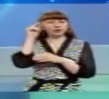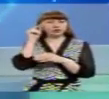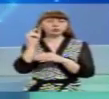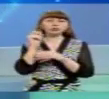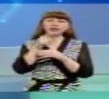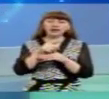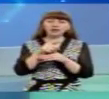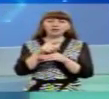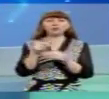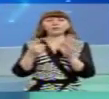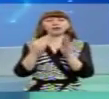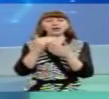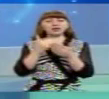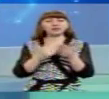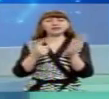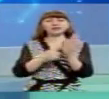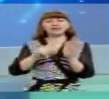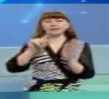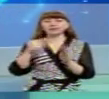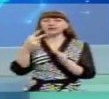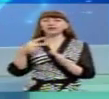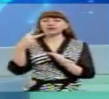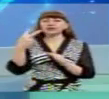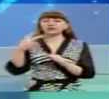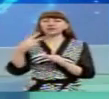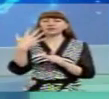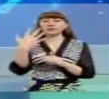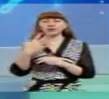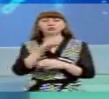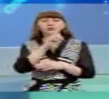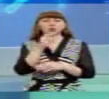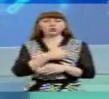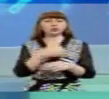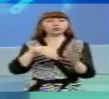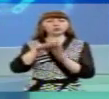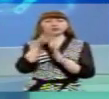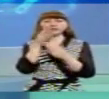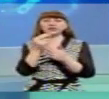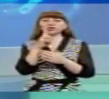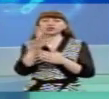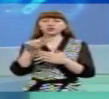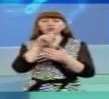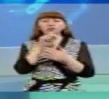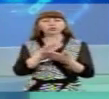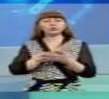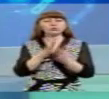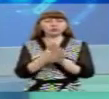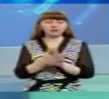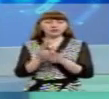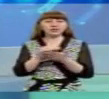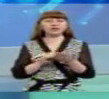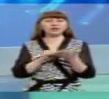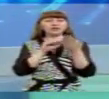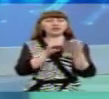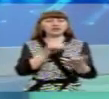елімізде 7-20-25 бағдарламасы әзірленгені мәлім. Қазақстандықтардың пәтер алу мүмкіндігін кеңейтуді көздеген бұл бастама астықты